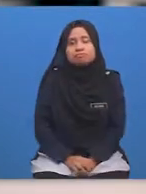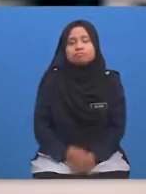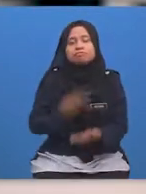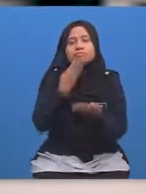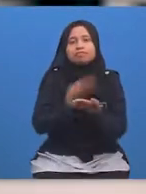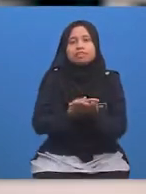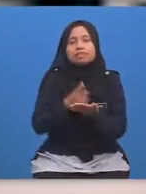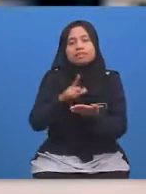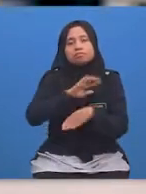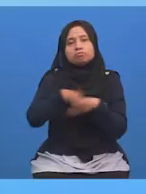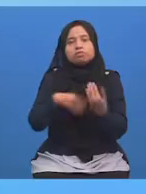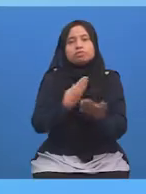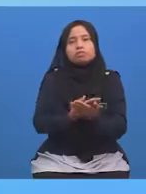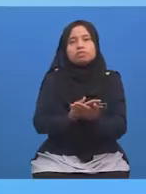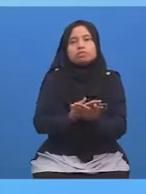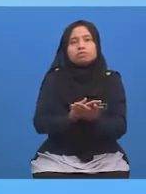Baiklah pelajar semua.